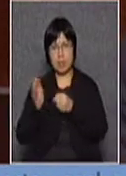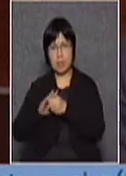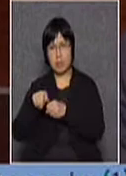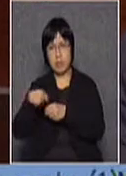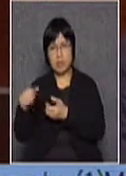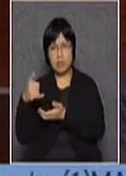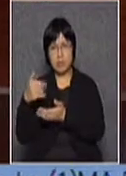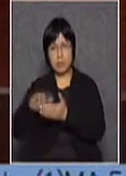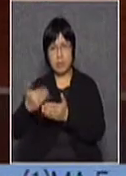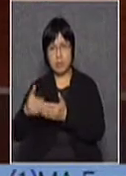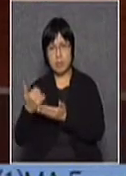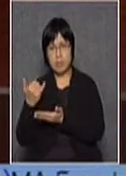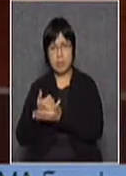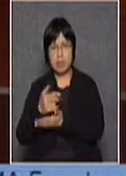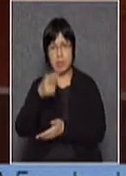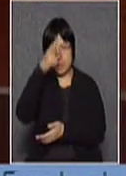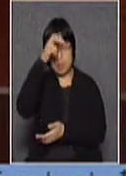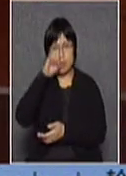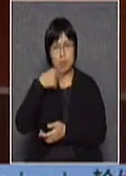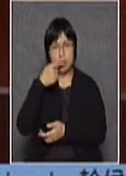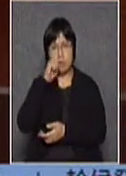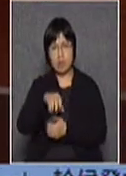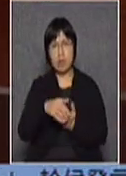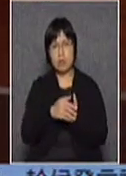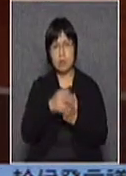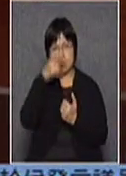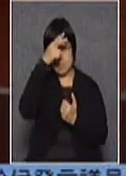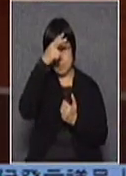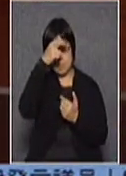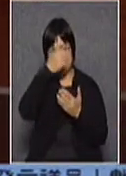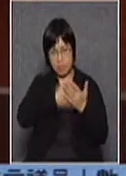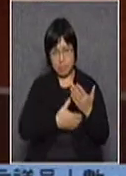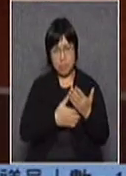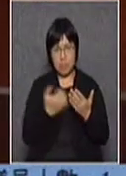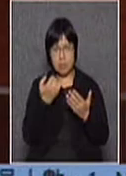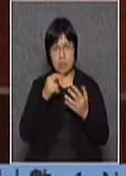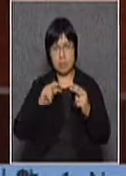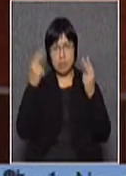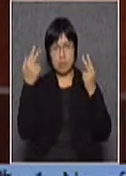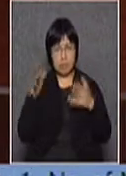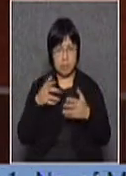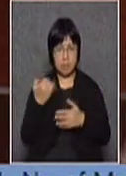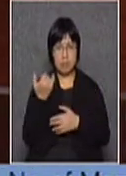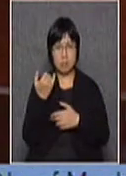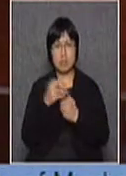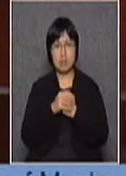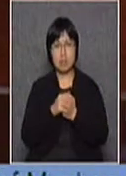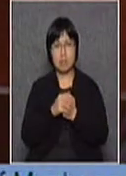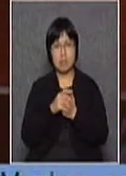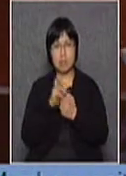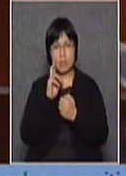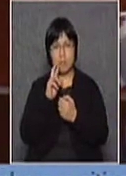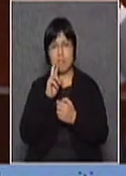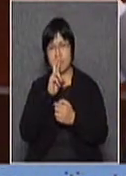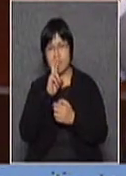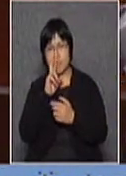缺。這個是政府說的，政府的政策是不是已經改變了呢？是不是已經偷偷改變